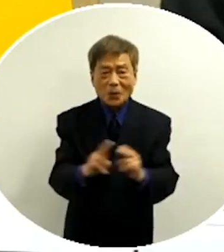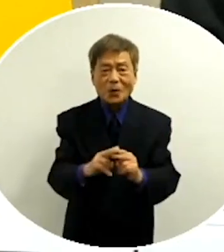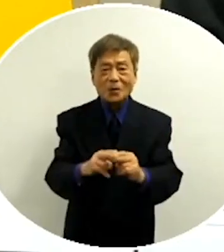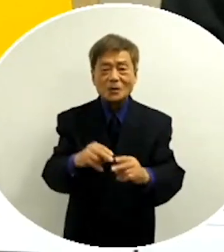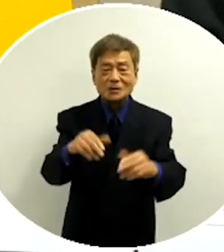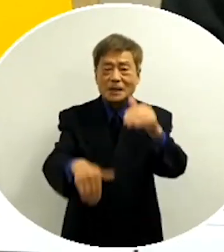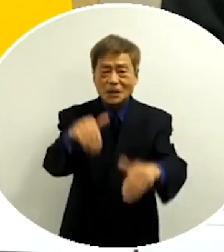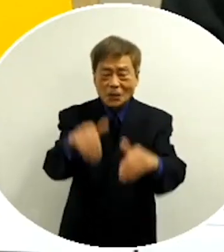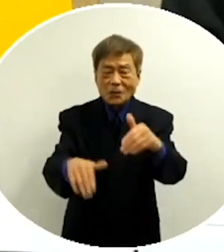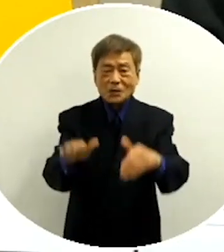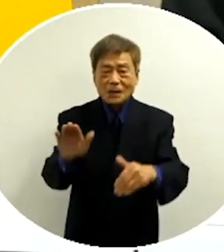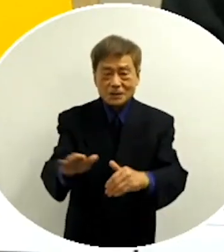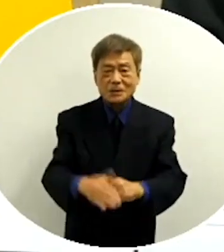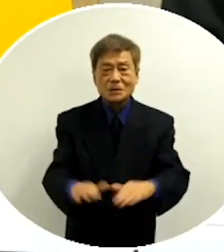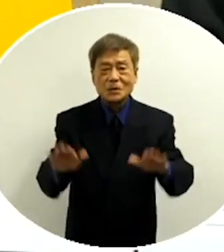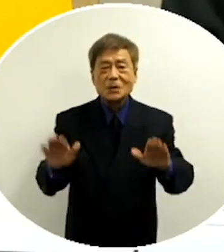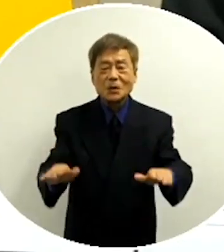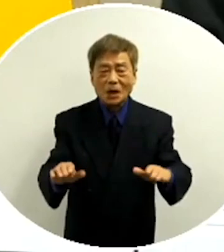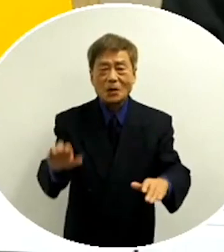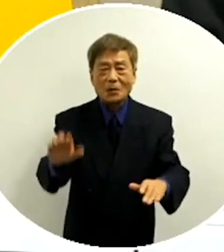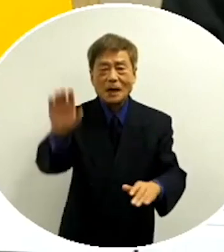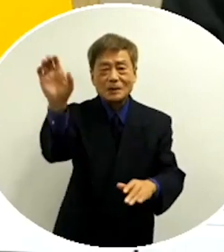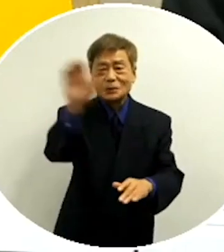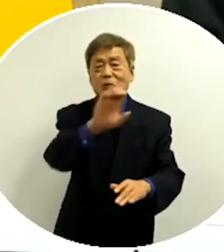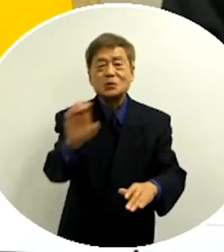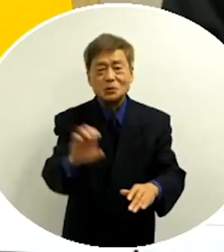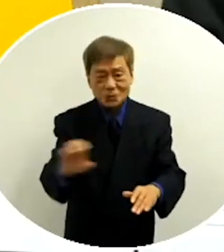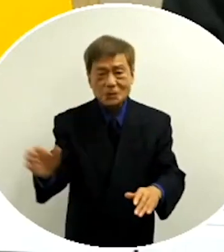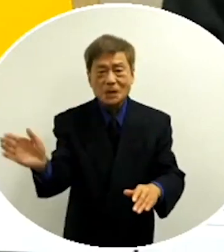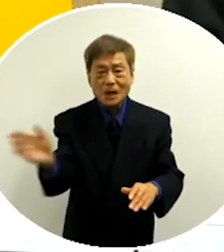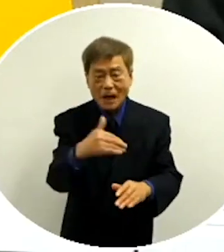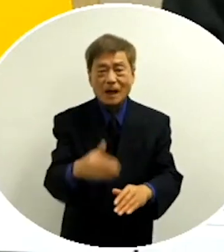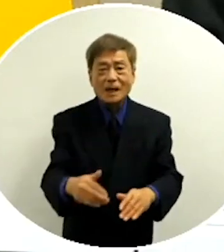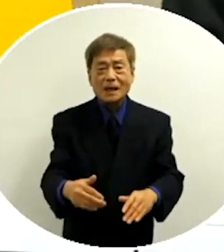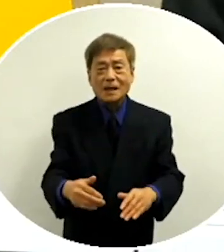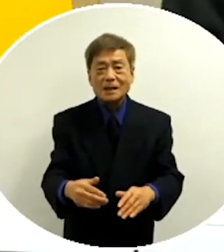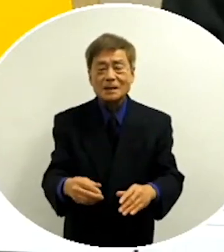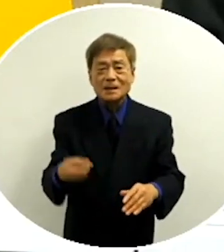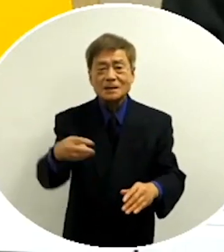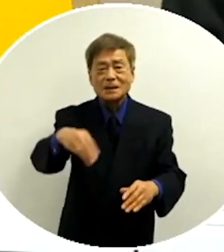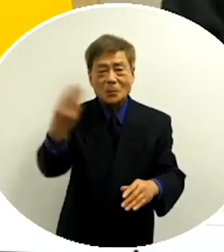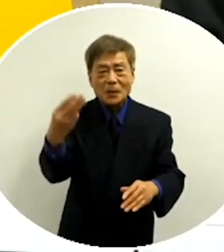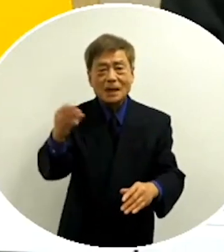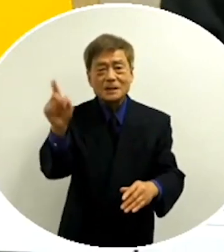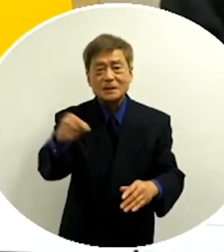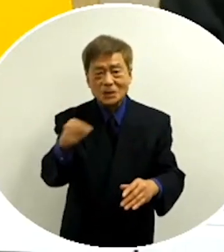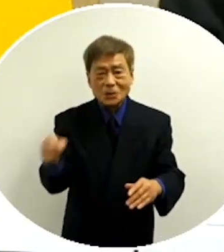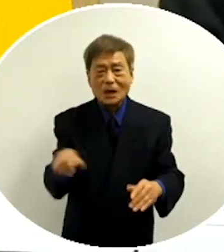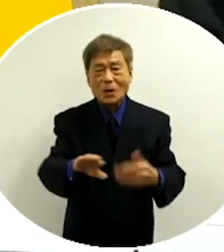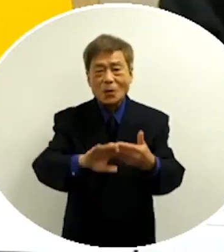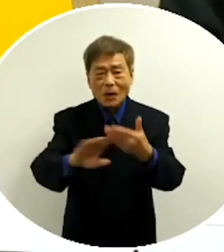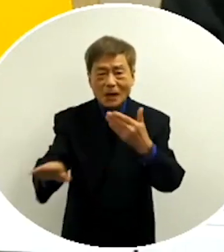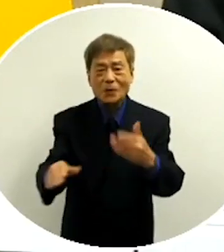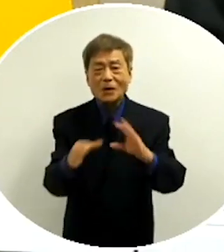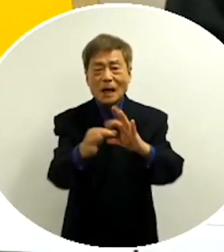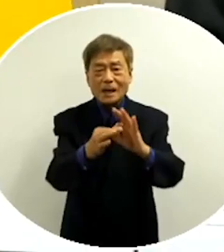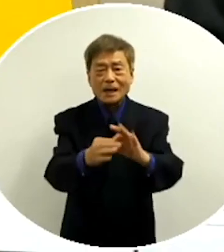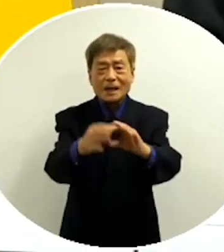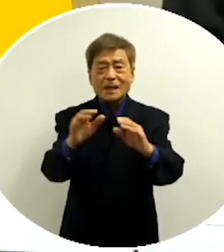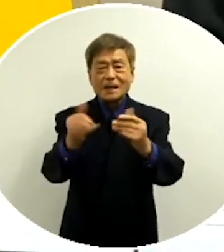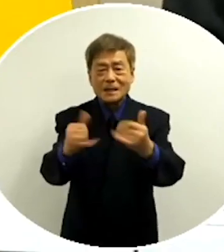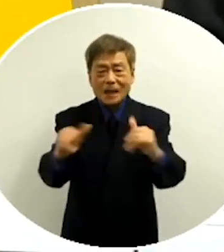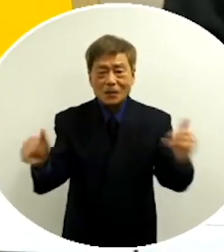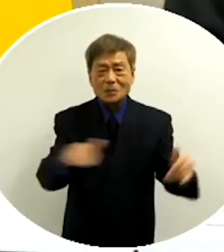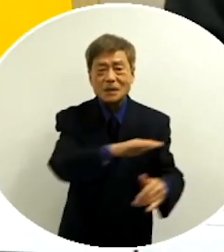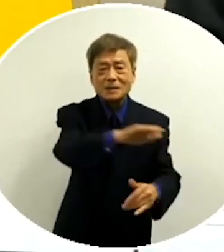今回はズームから300以上の党員協力当院パートナーズの皆さんにご参加いただいており